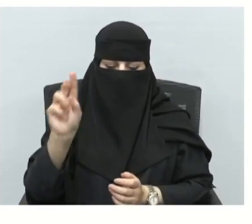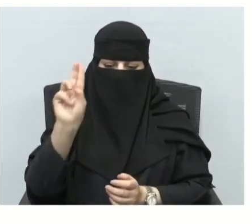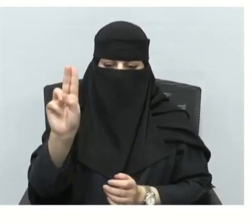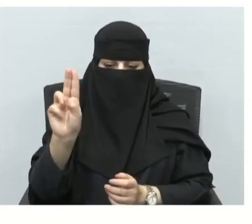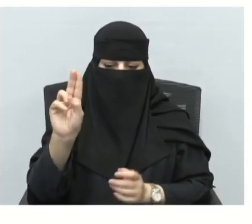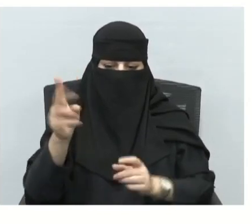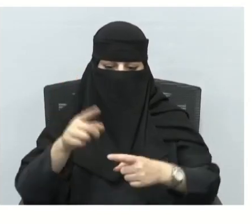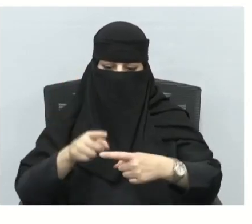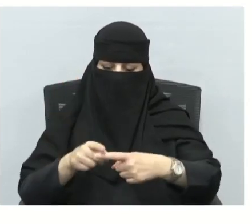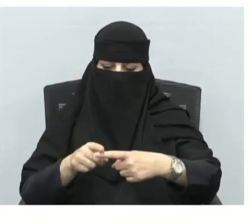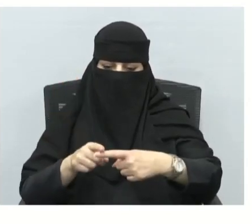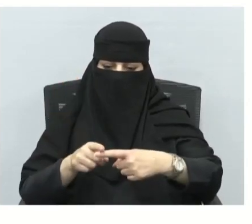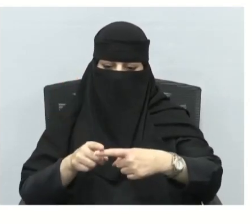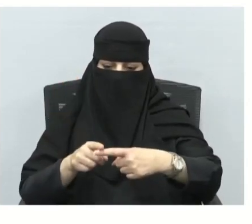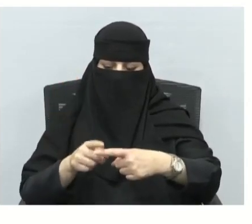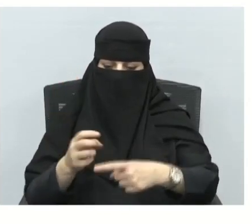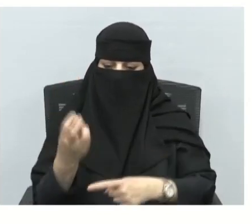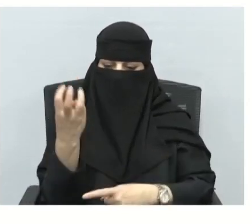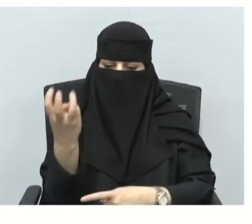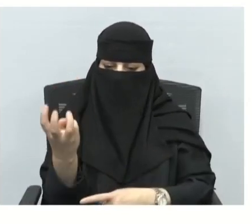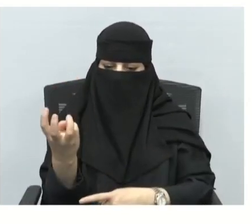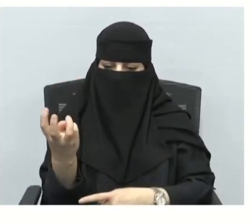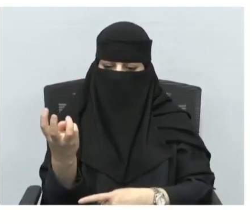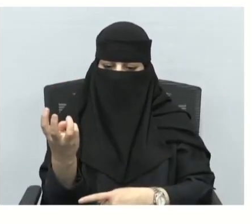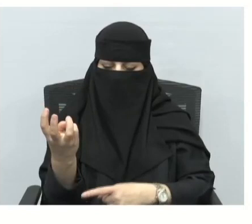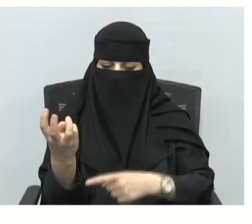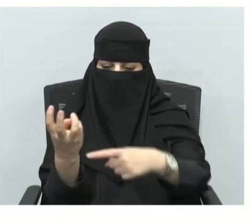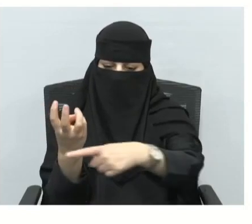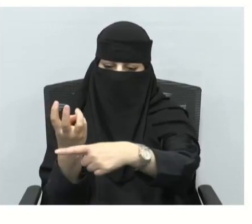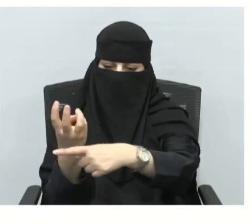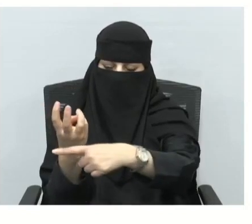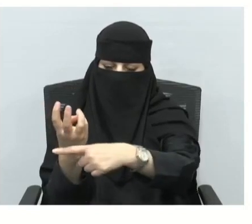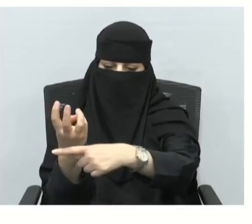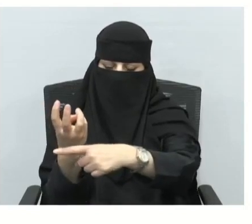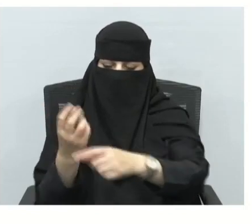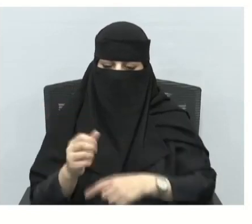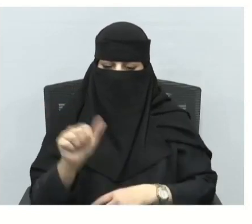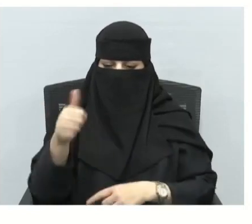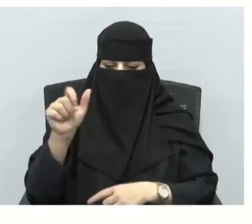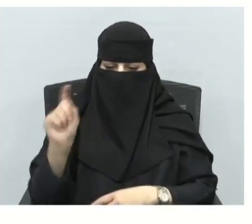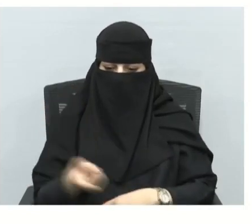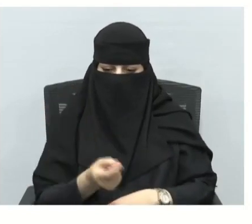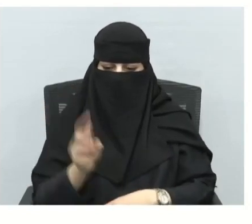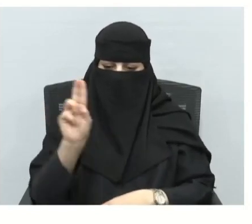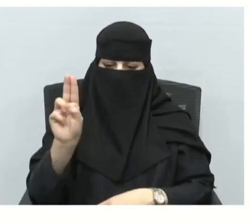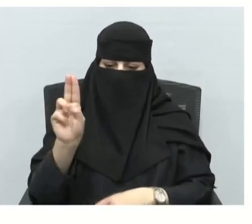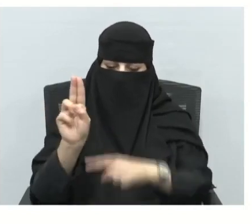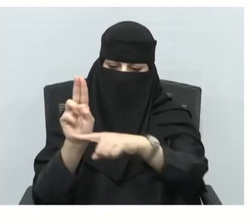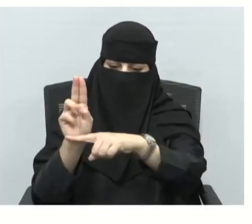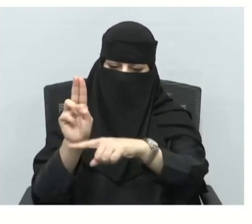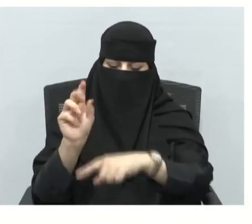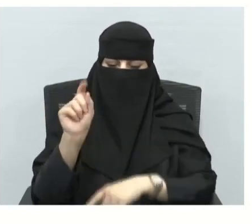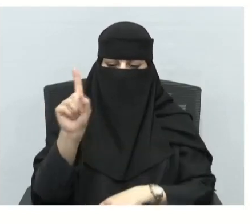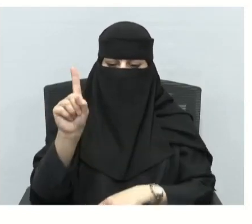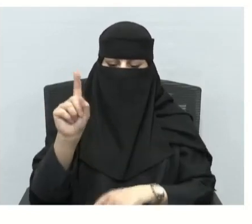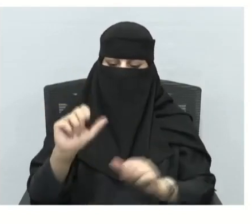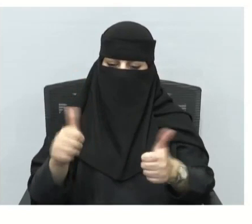علامته الشده احسنتم والكسره ارت ارتب